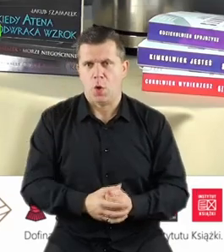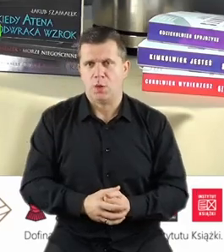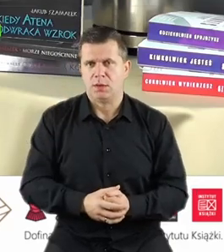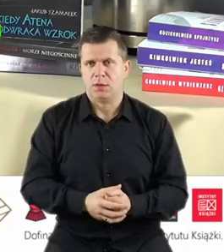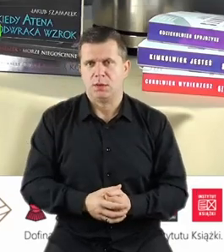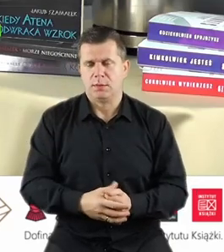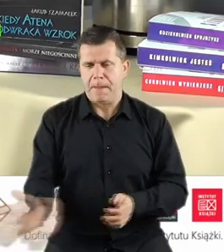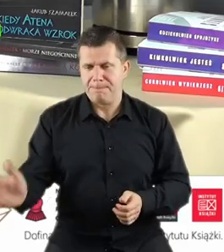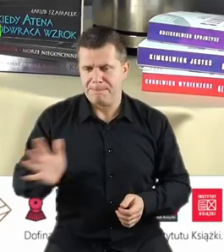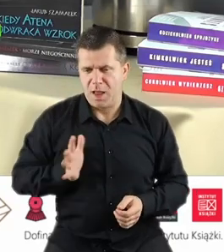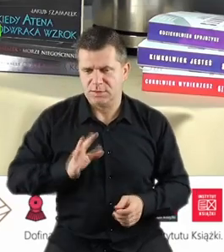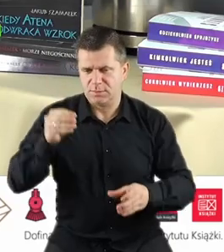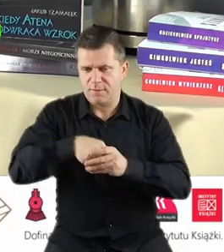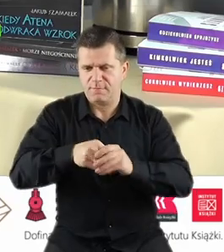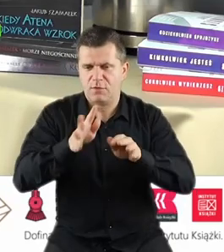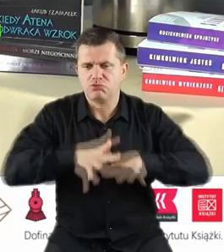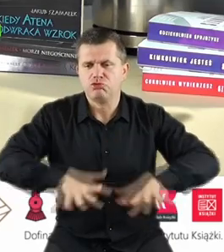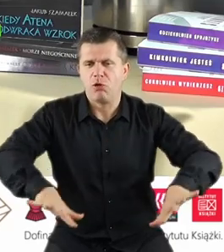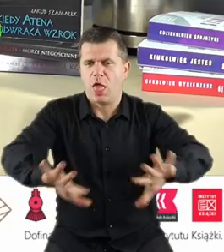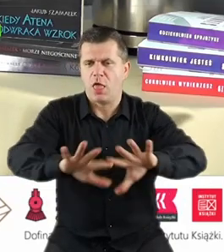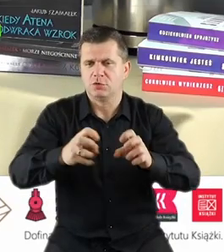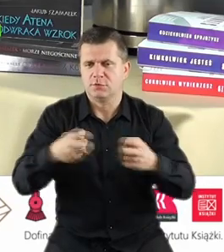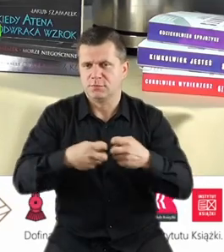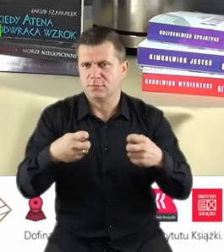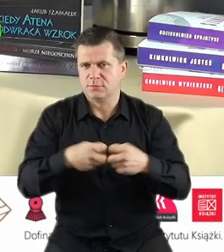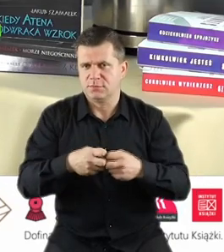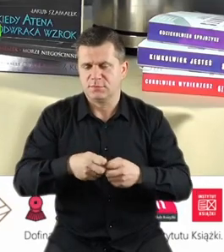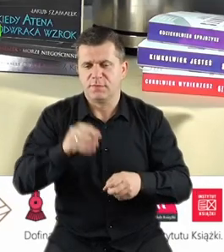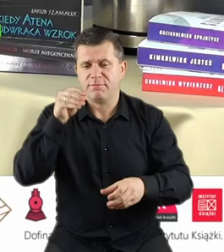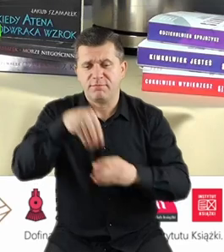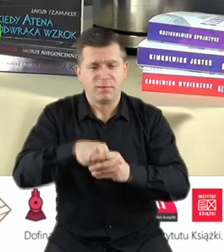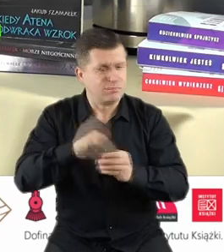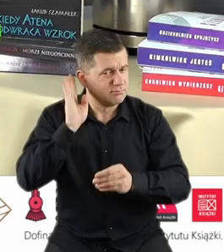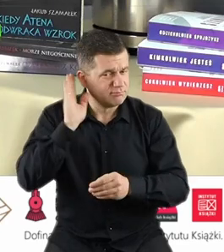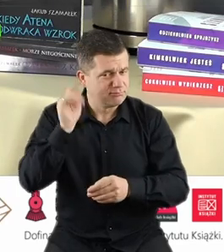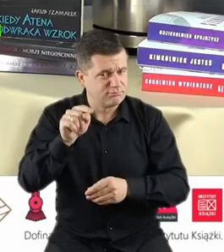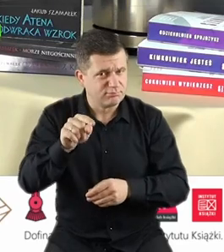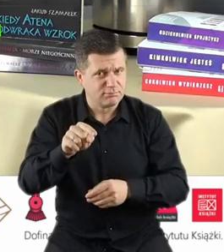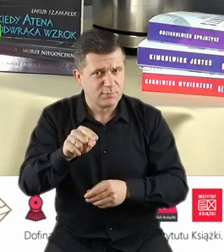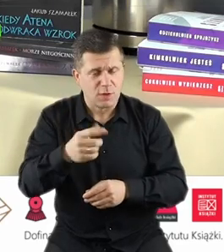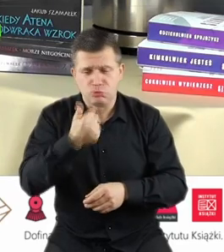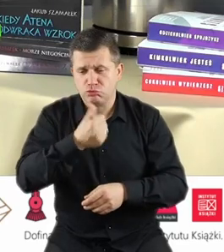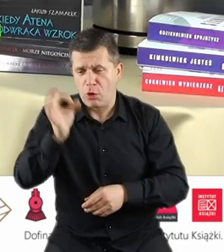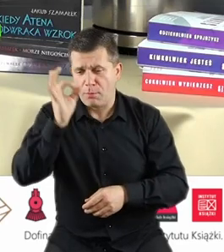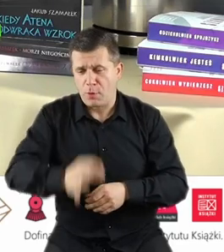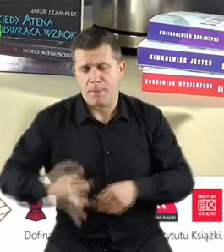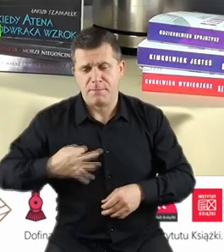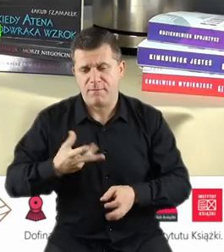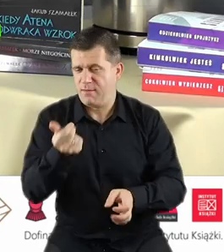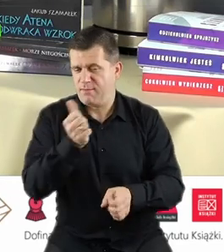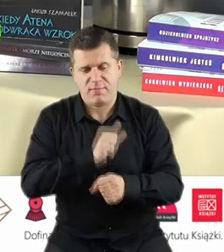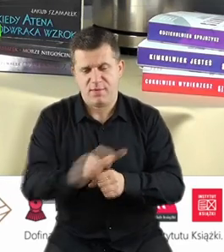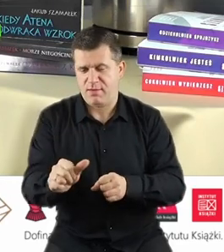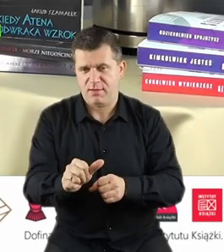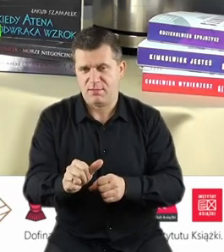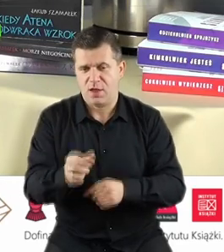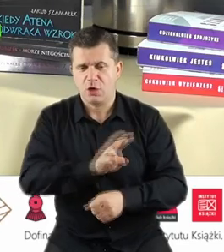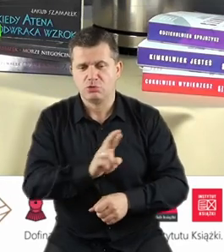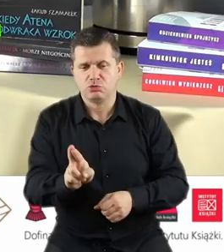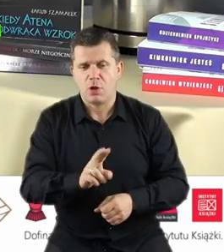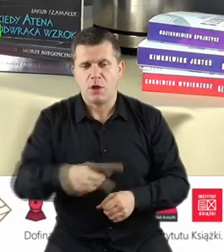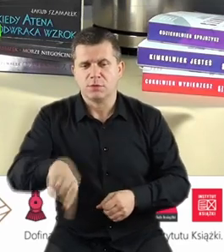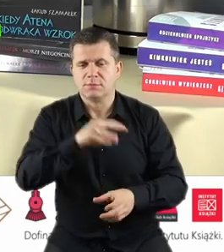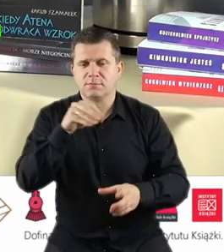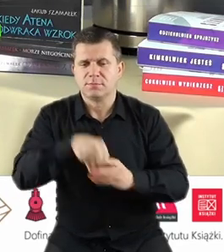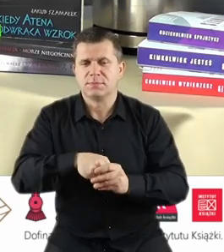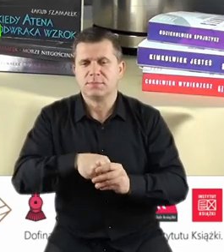rozsądkowi czy bezpieczeństwu w sieci, no to jest pamiętać, że nic, co jest w sieci, nie jest w 100% prywatne, już zwłaszcza rzeczy, które wrzucamy na media społecznościowe,